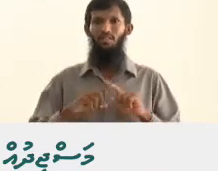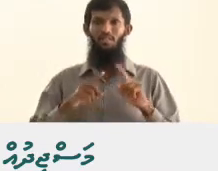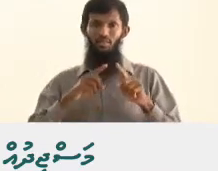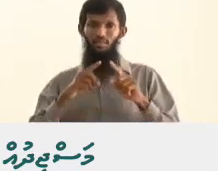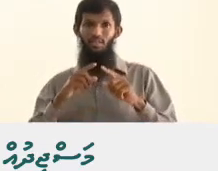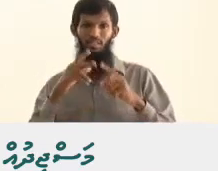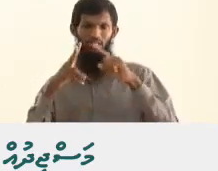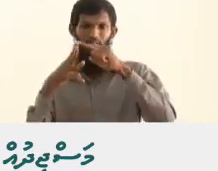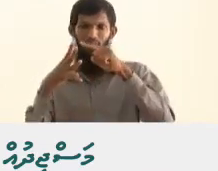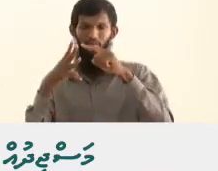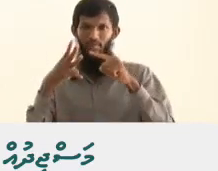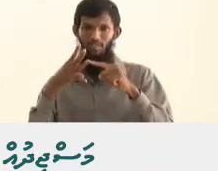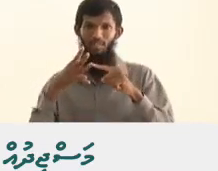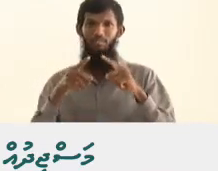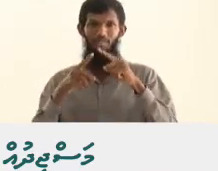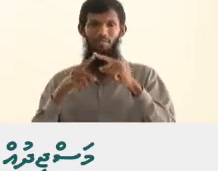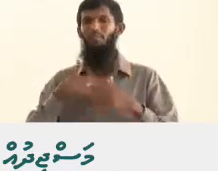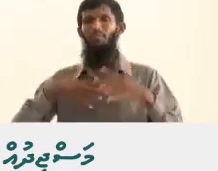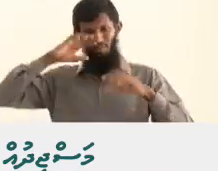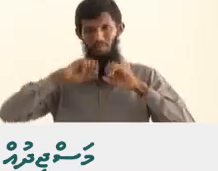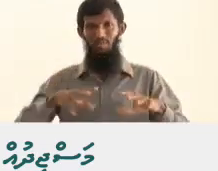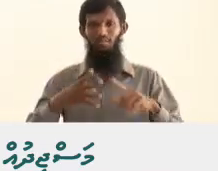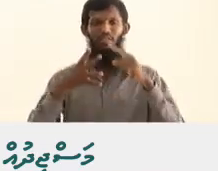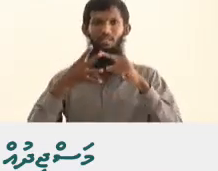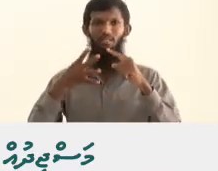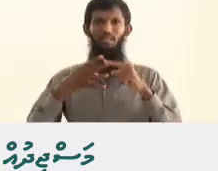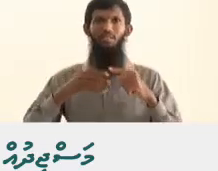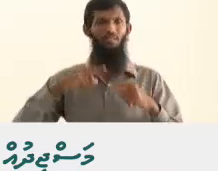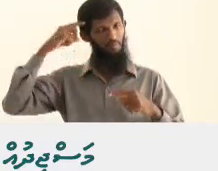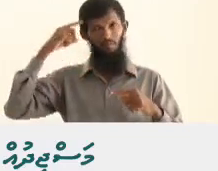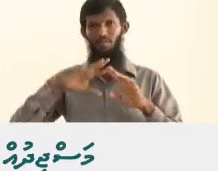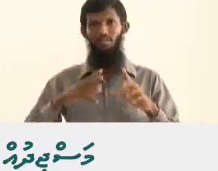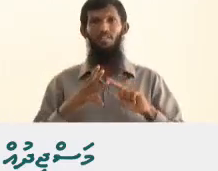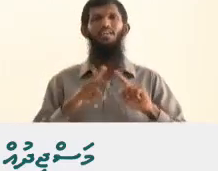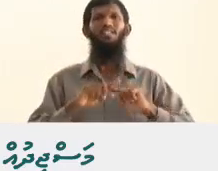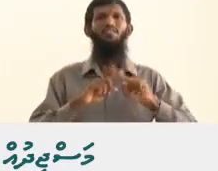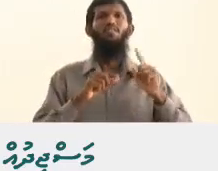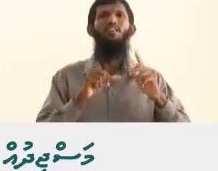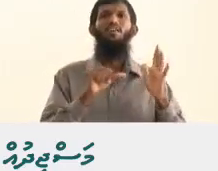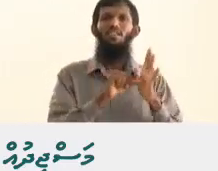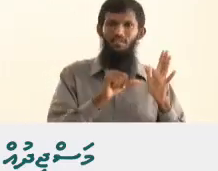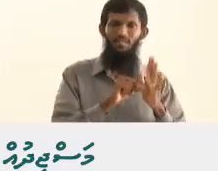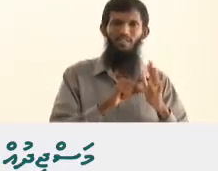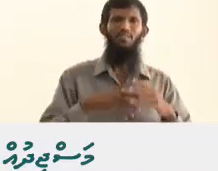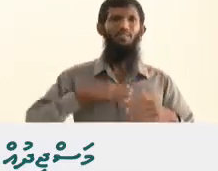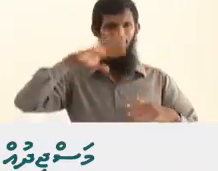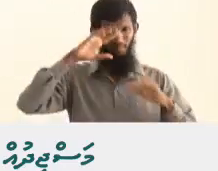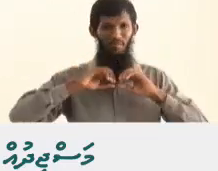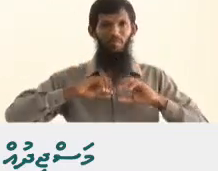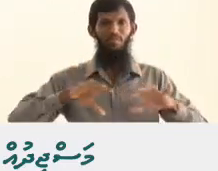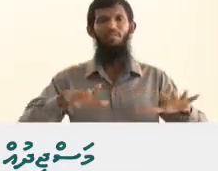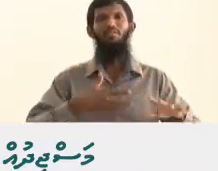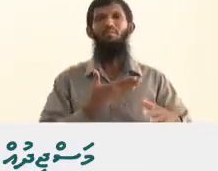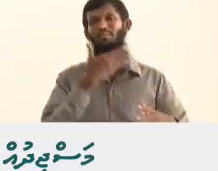baras balinai buddhi gosve moyavumunnai duzam balinai adives nurakka teri embeha balitakun mi